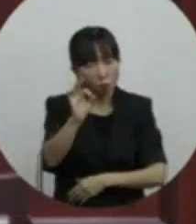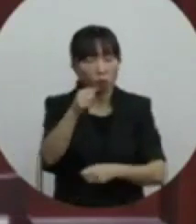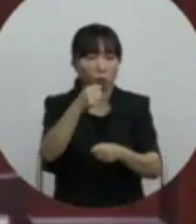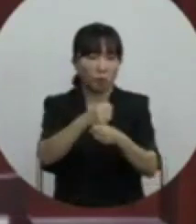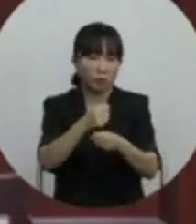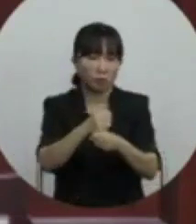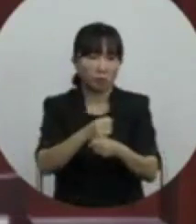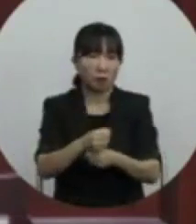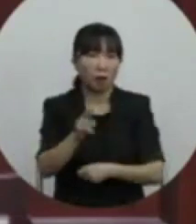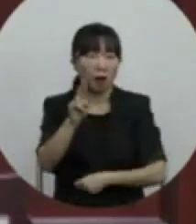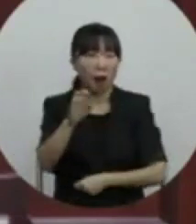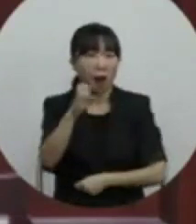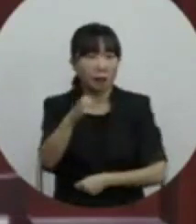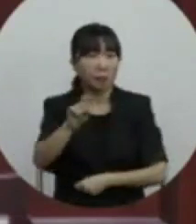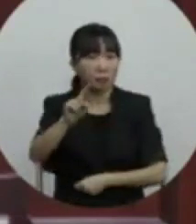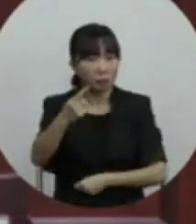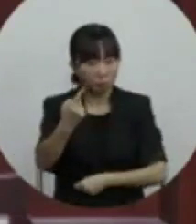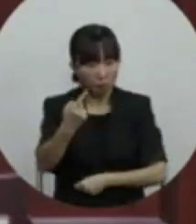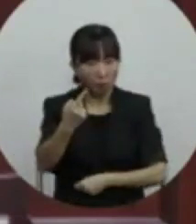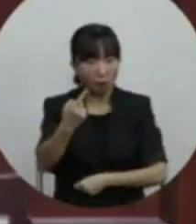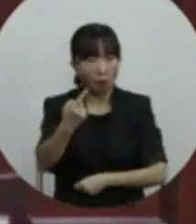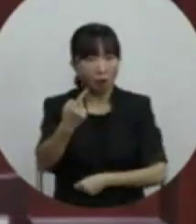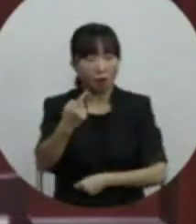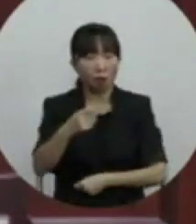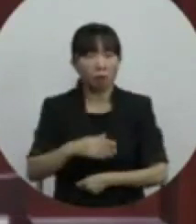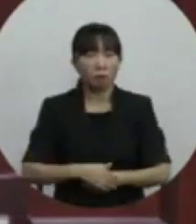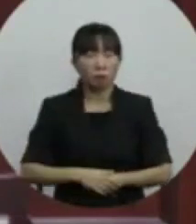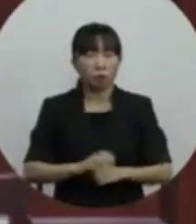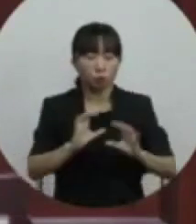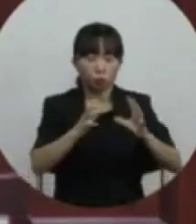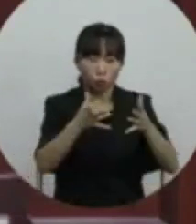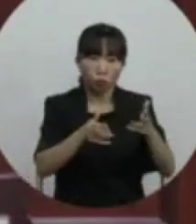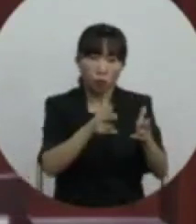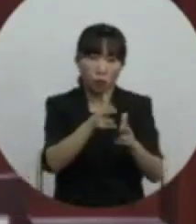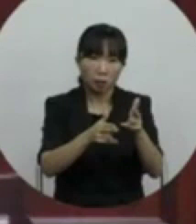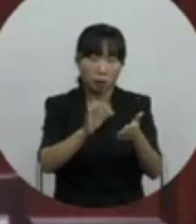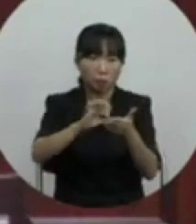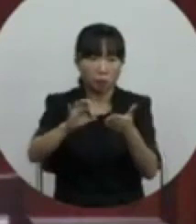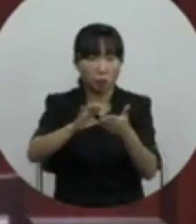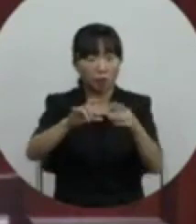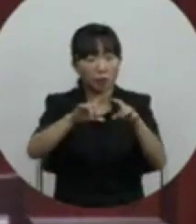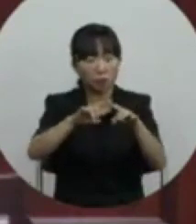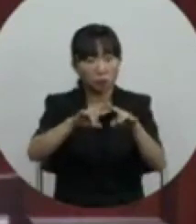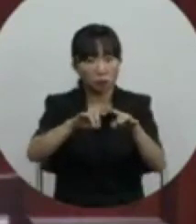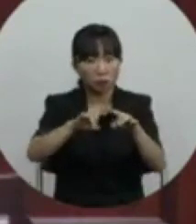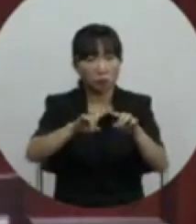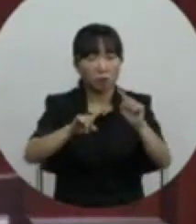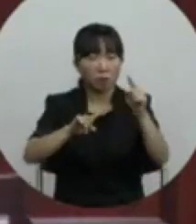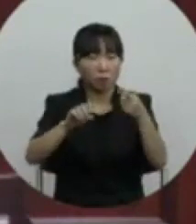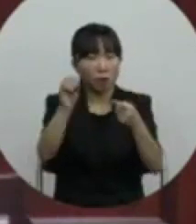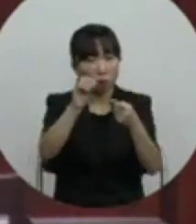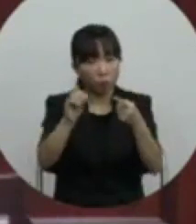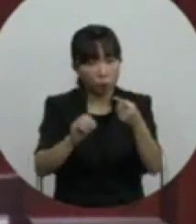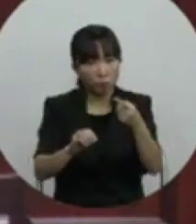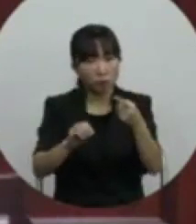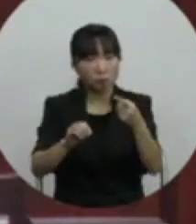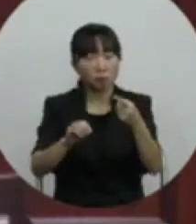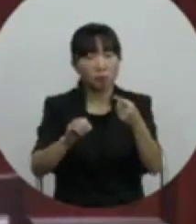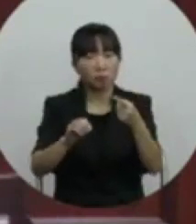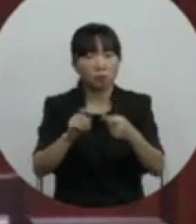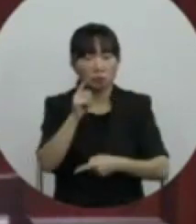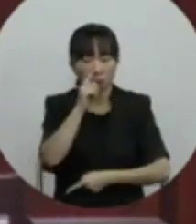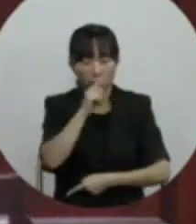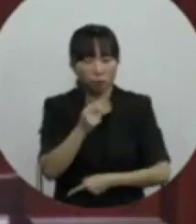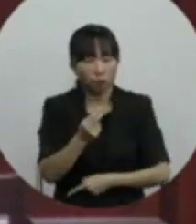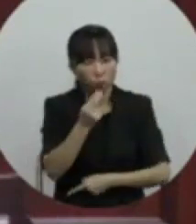RE100, Renewable Energy 100%는 국가나 기업이 사용하는 전력량의 100%를